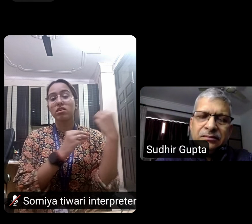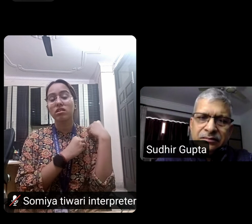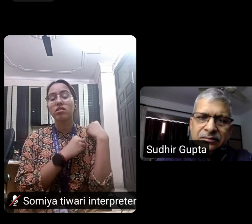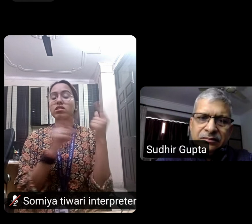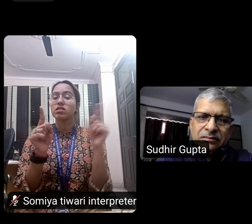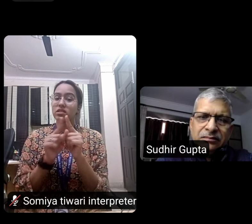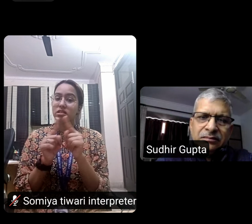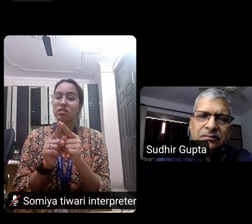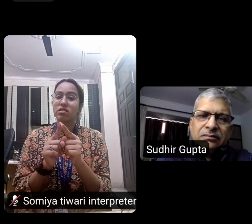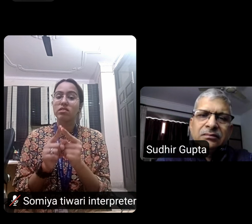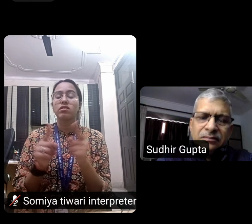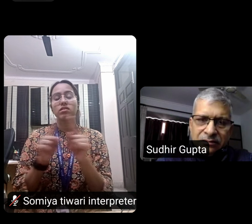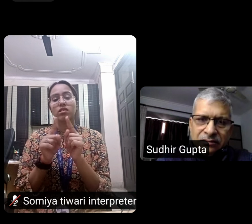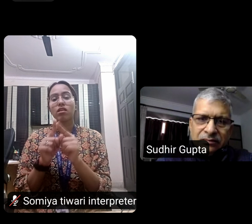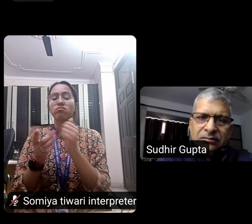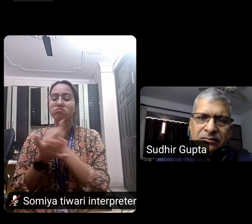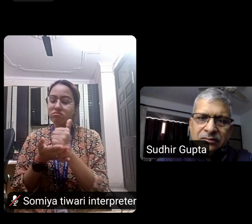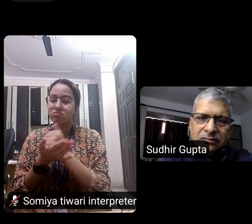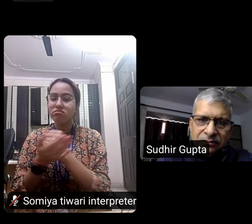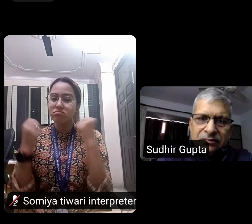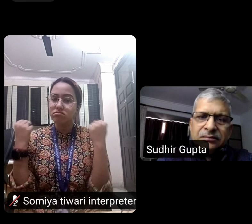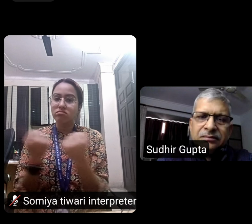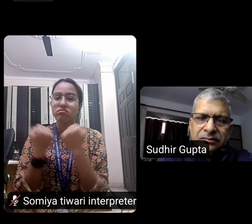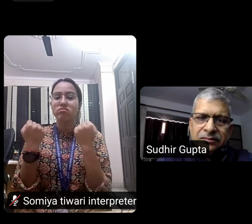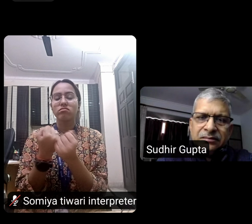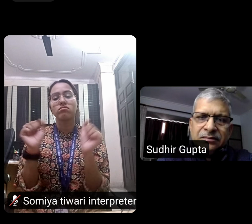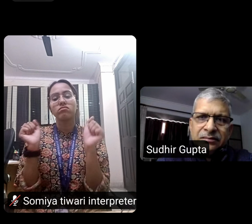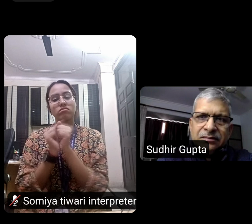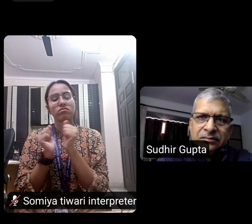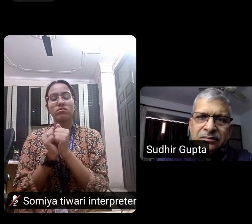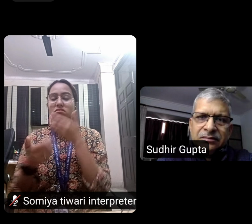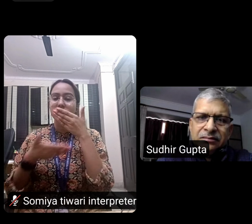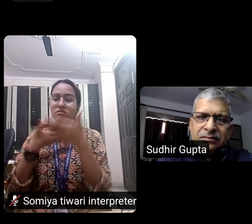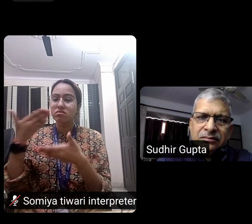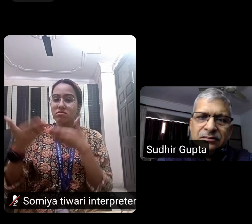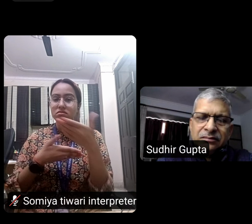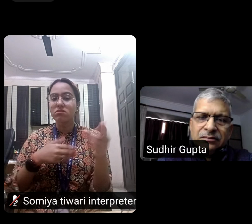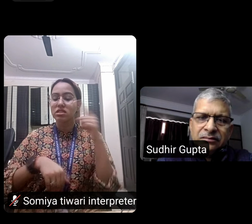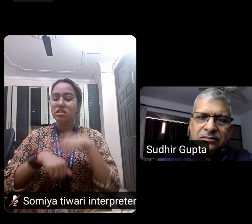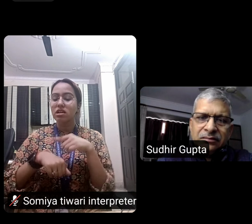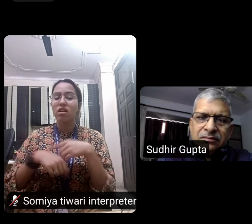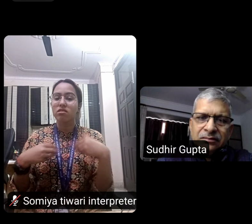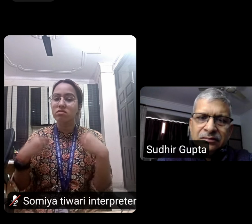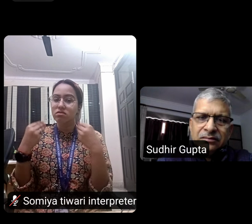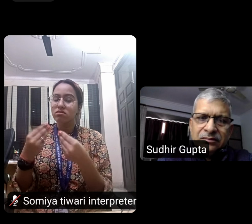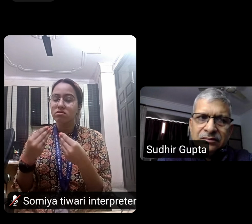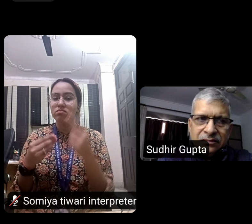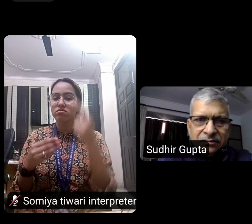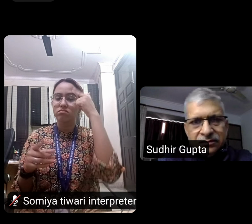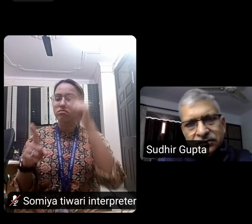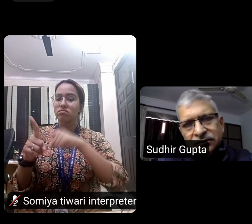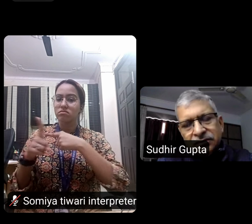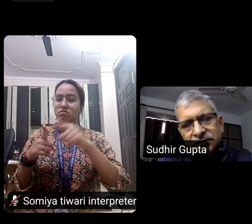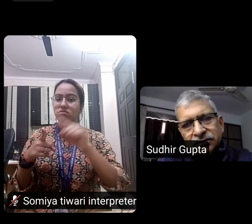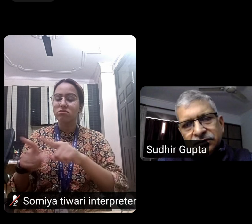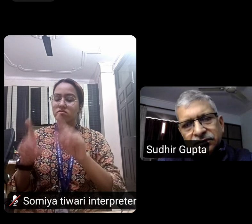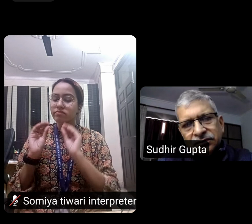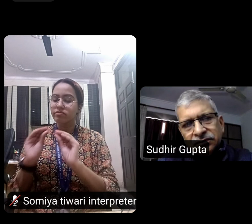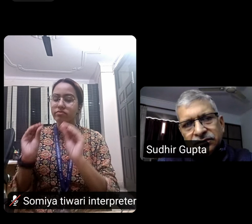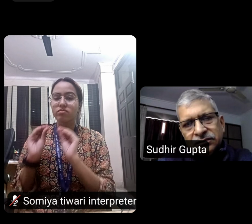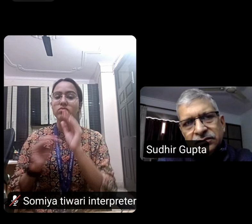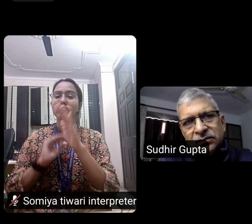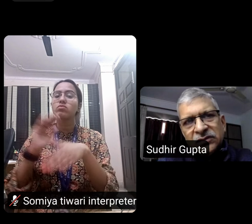बच्चे आपको ज्यादा रिस्पॉन्स करेंगे, रिजल्ट देंगे। हम जितना ज्यादा उस पर टाइम एक्सपेंड करेंगे उतना